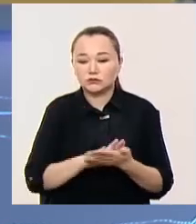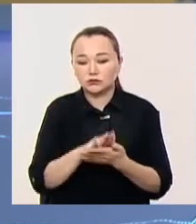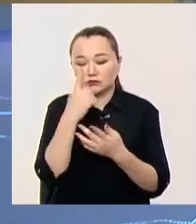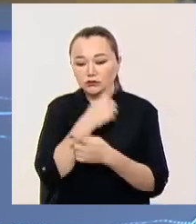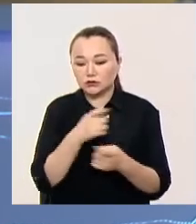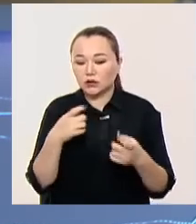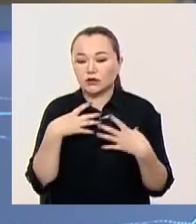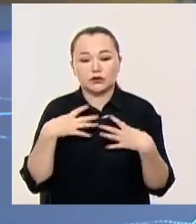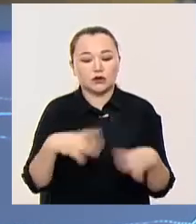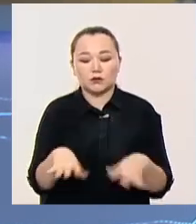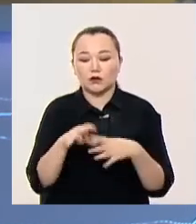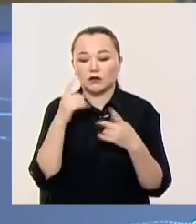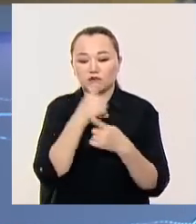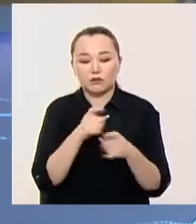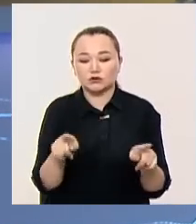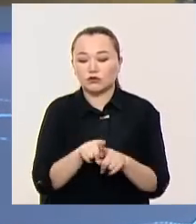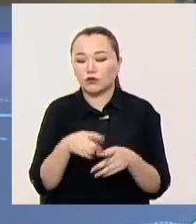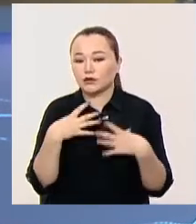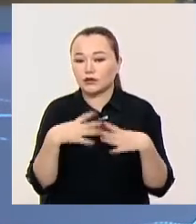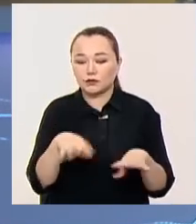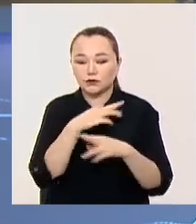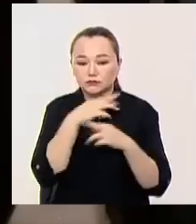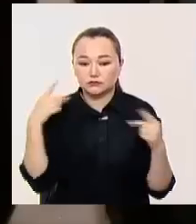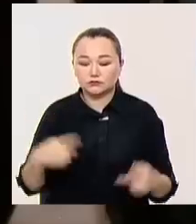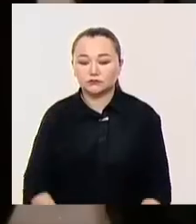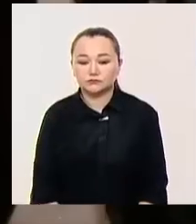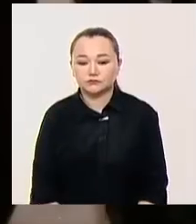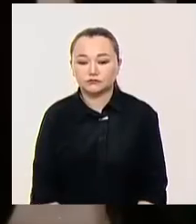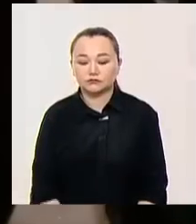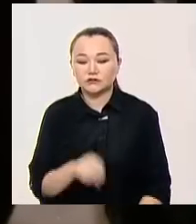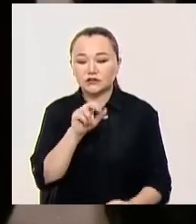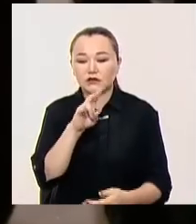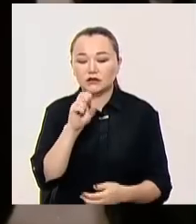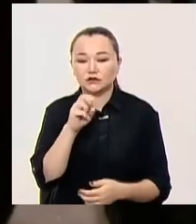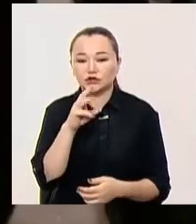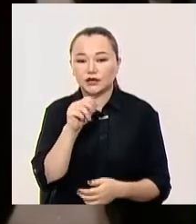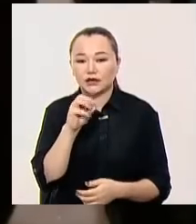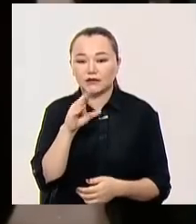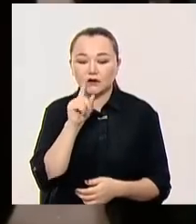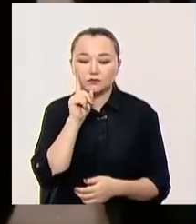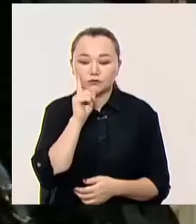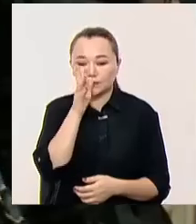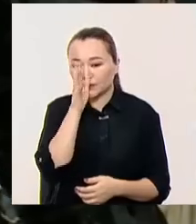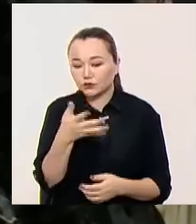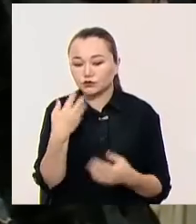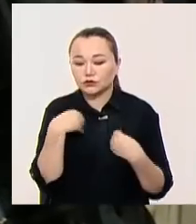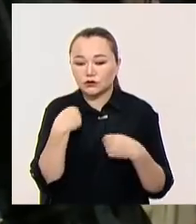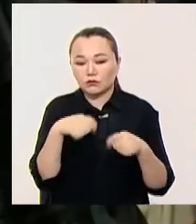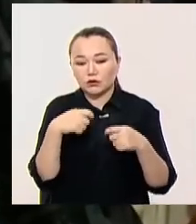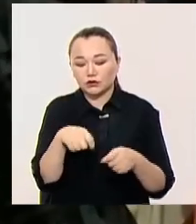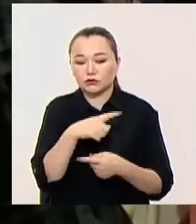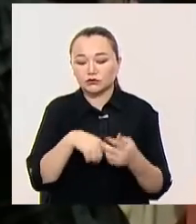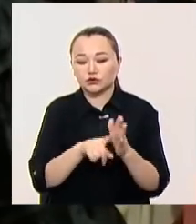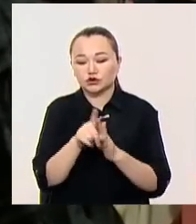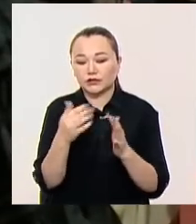болған емес деп ақпаратты жоққа шығарып отыр. Дана Шекеева Көкбазарда 5 жылдан бері киім-кешек сатат кәсібін